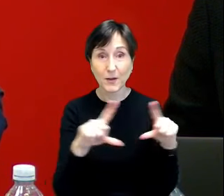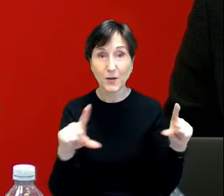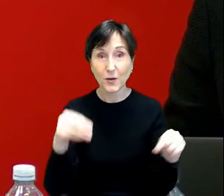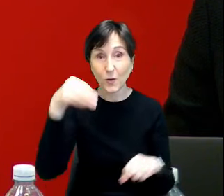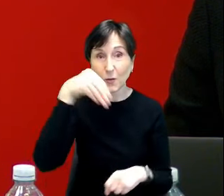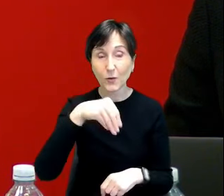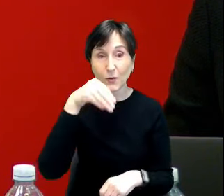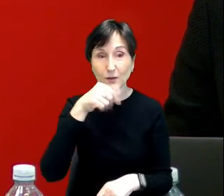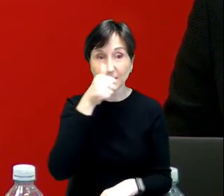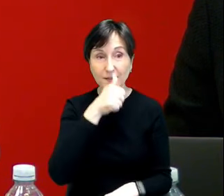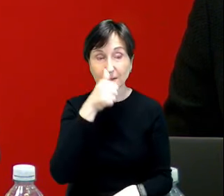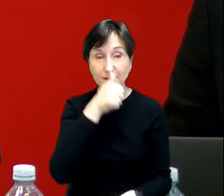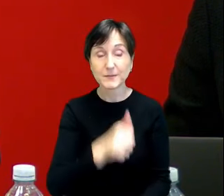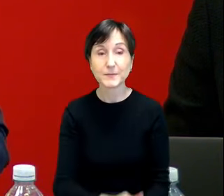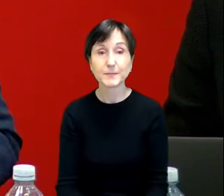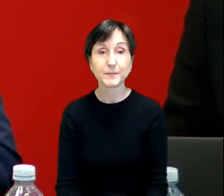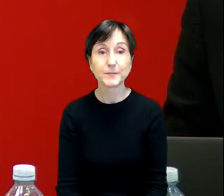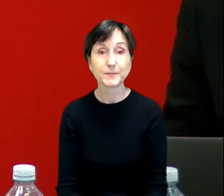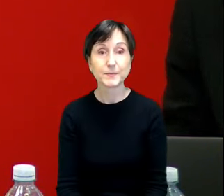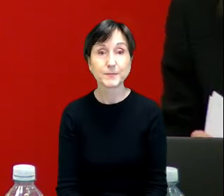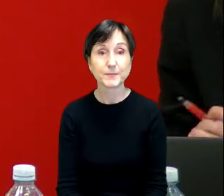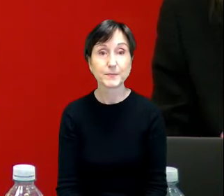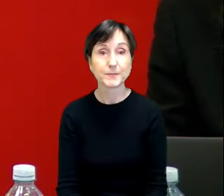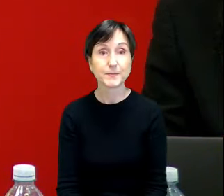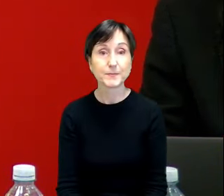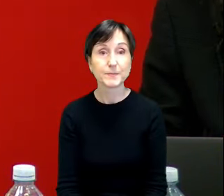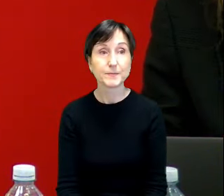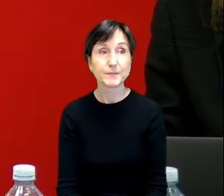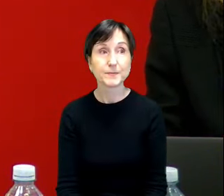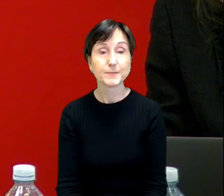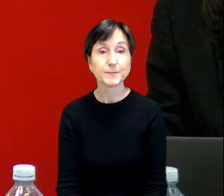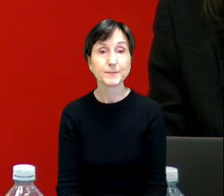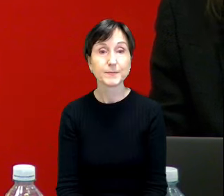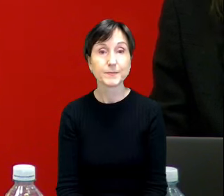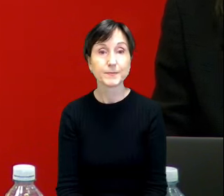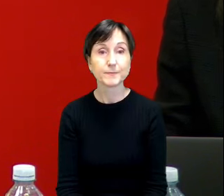jo ten jūsų kortelės nepriims